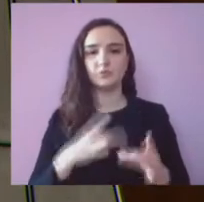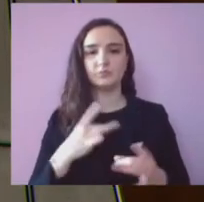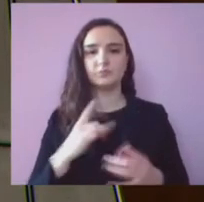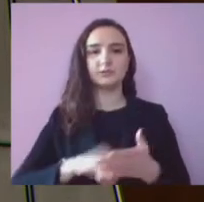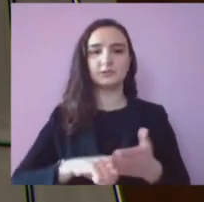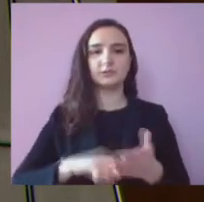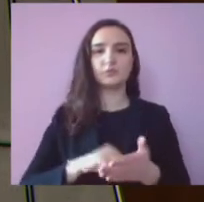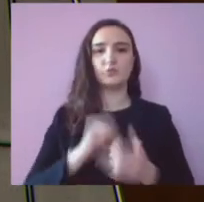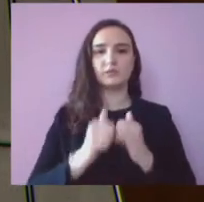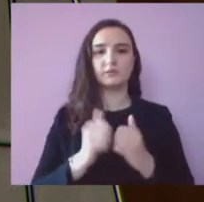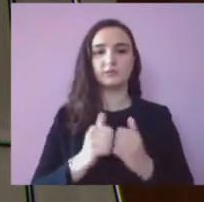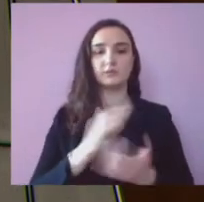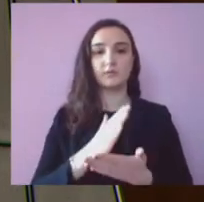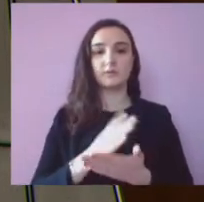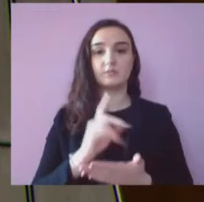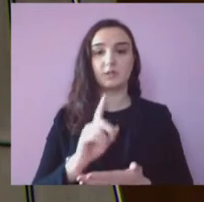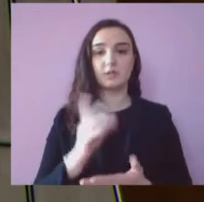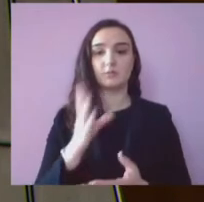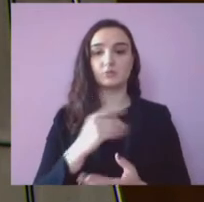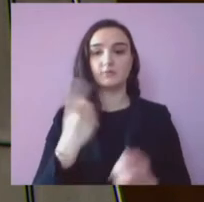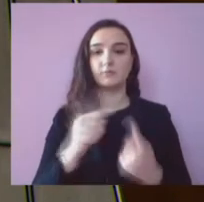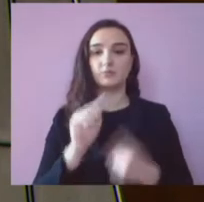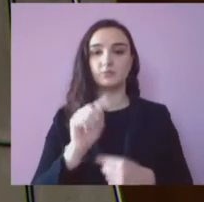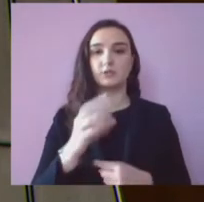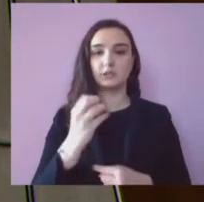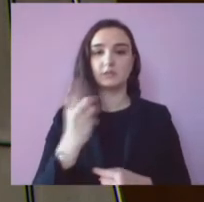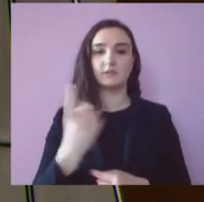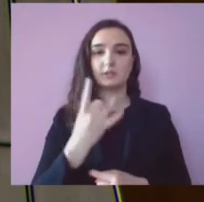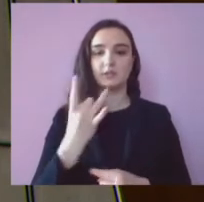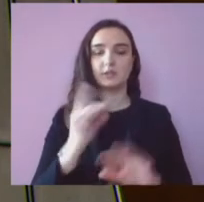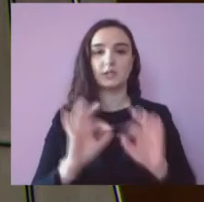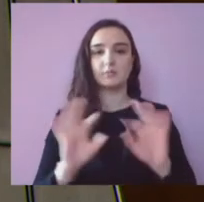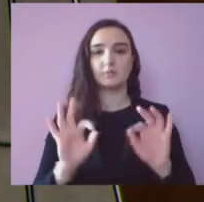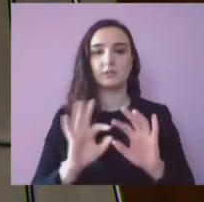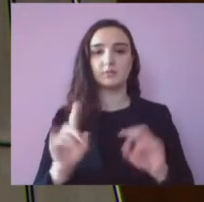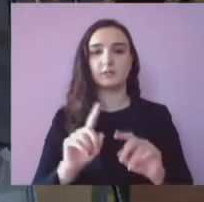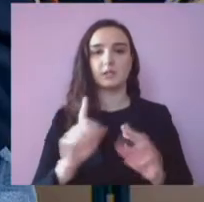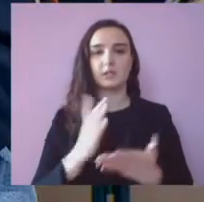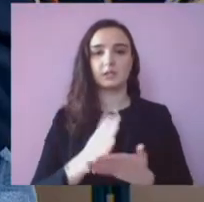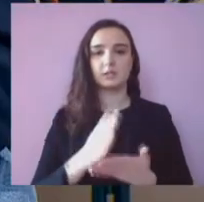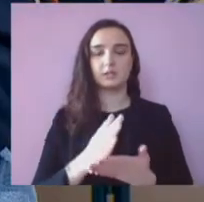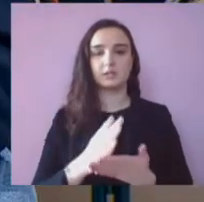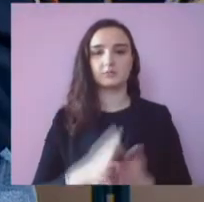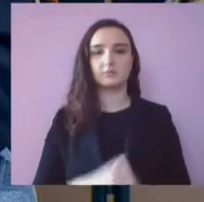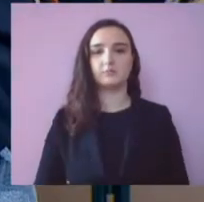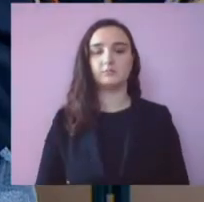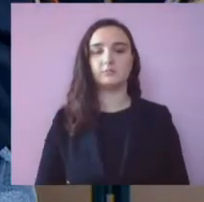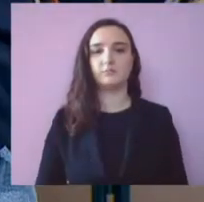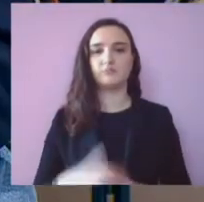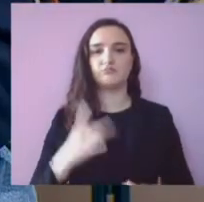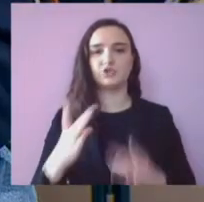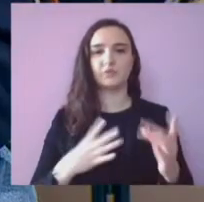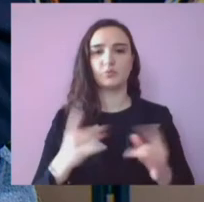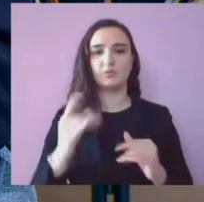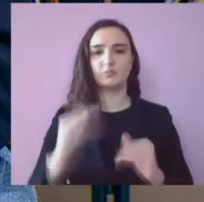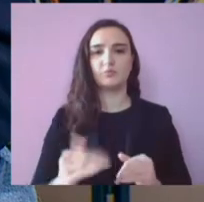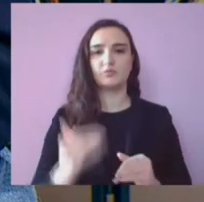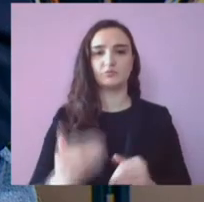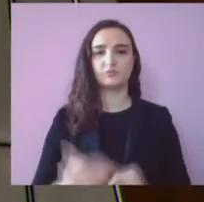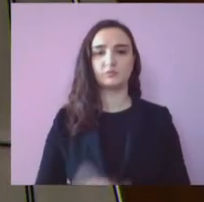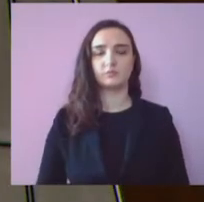magram modit daubrundet kidev ertkhel ganmartebas. Ra aris ch'irveuli bavshis tsneba,